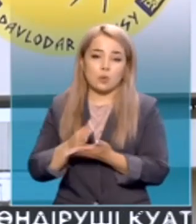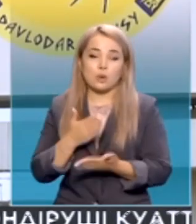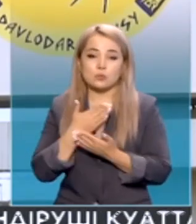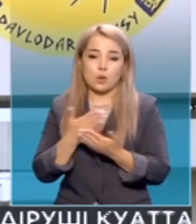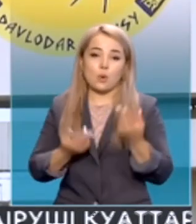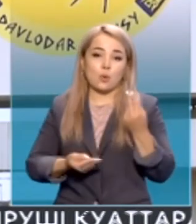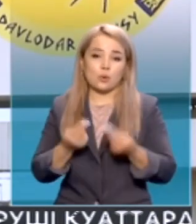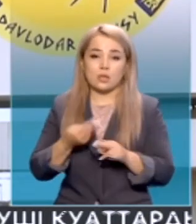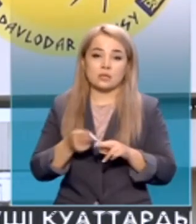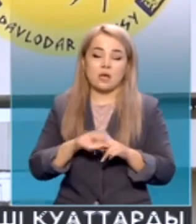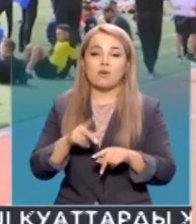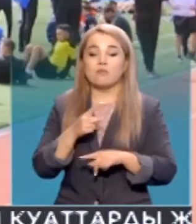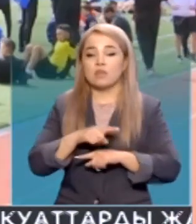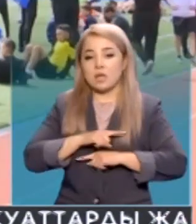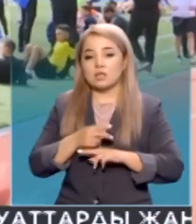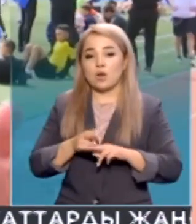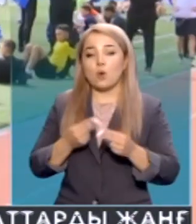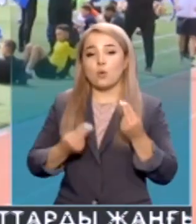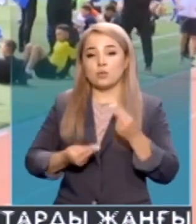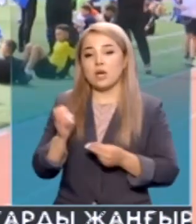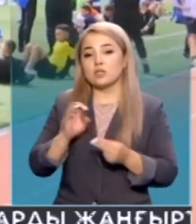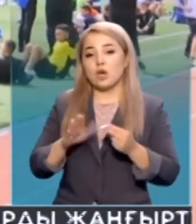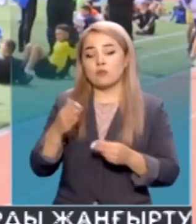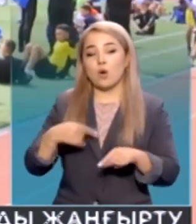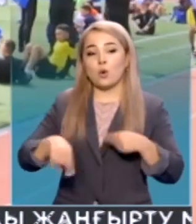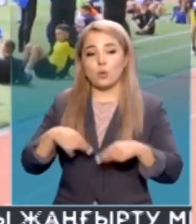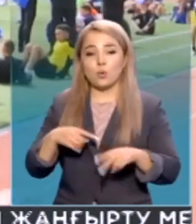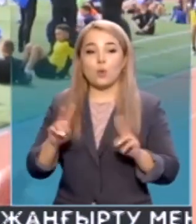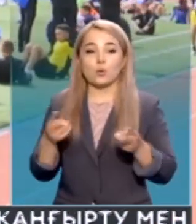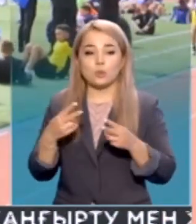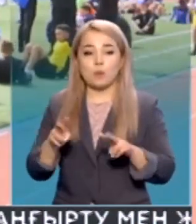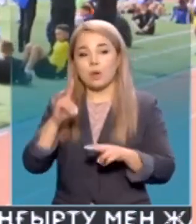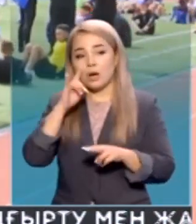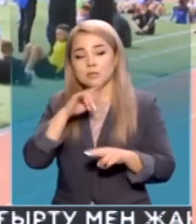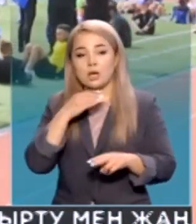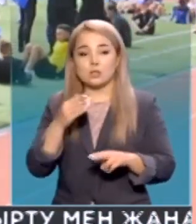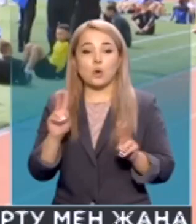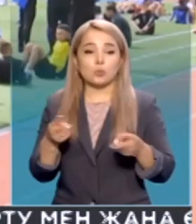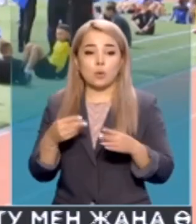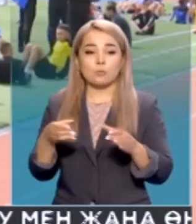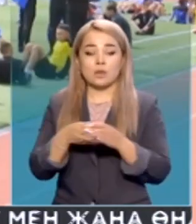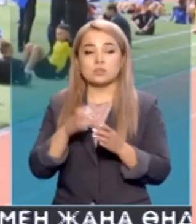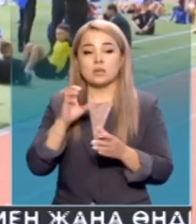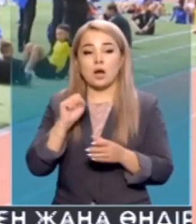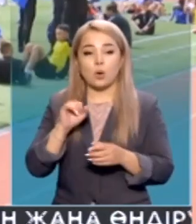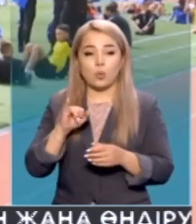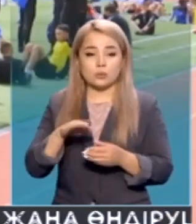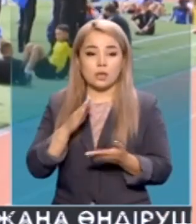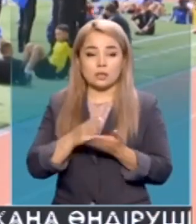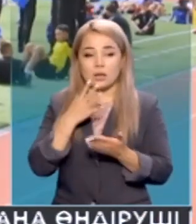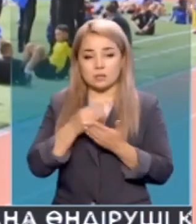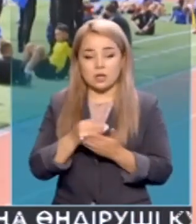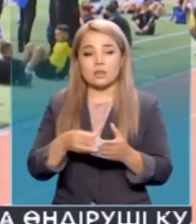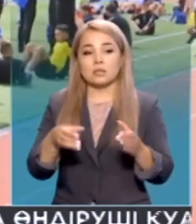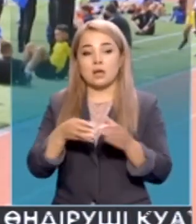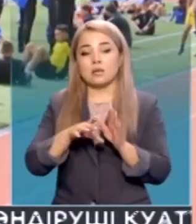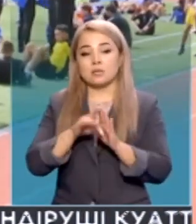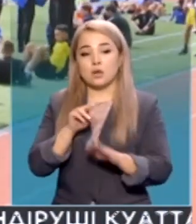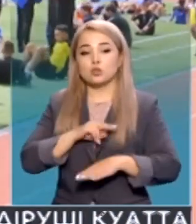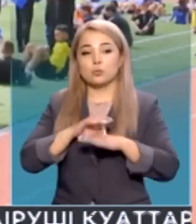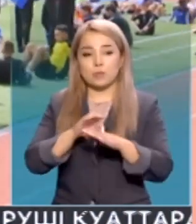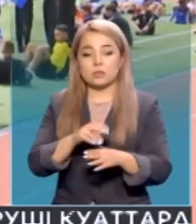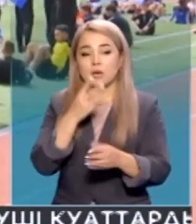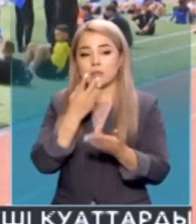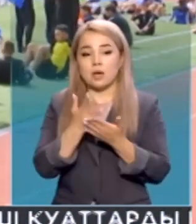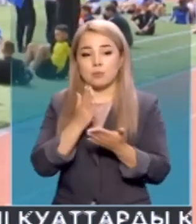болады, финалдық ойын болады. Ол ойында Европаның клубтарының, осы Қазақстан клубтарының скауттары дейміз ғой, селекция жасайтын адамдары